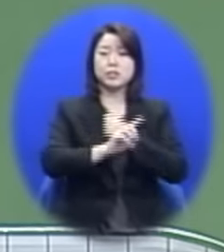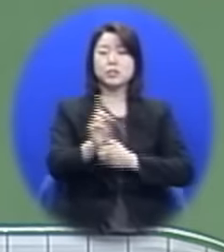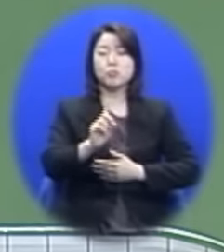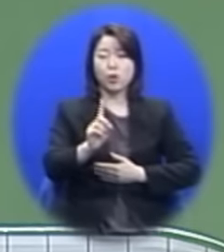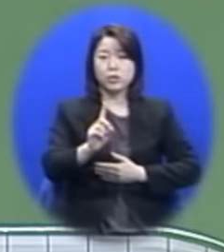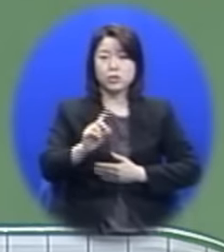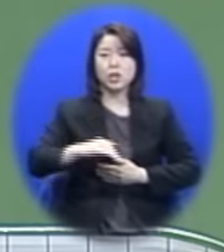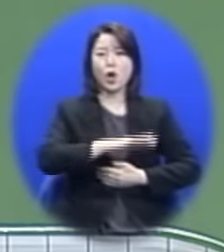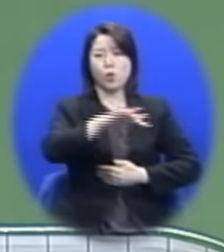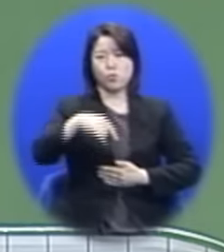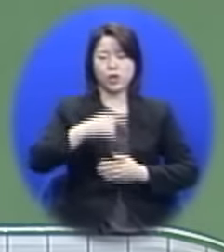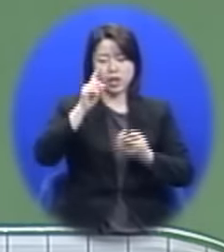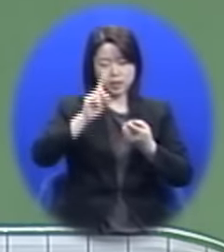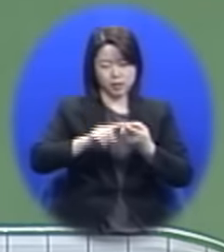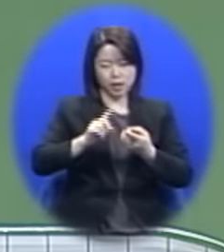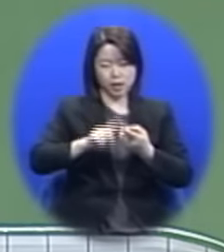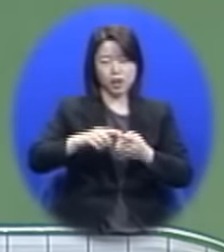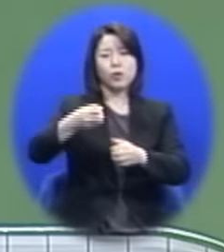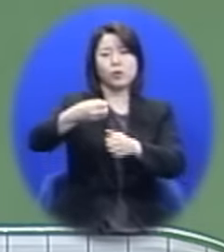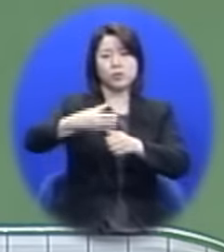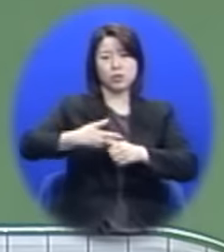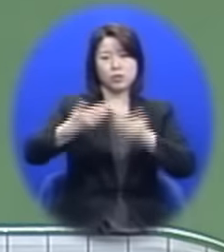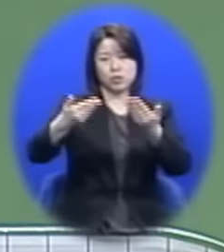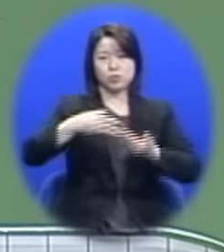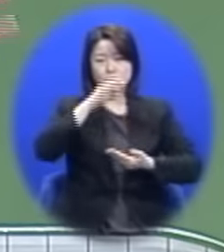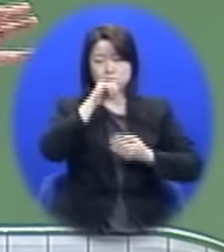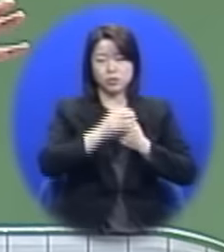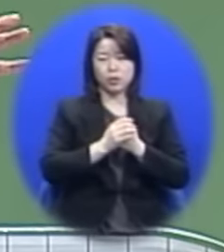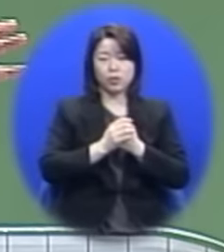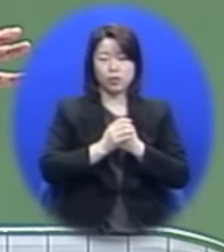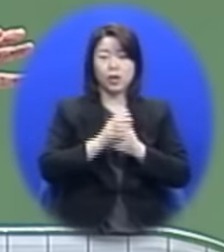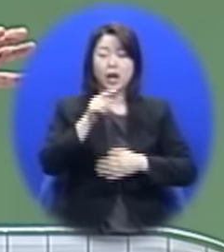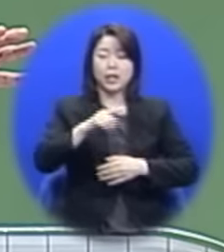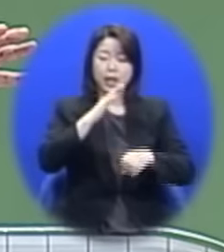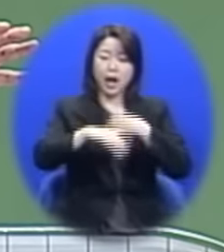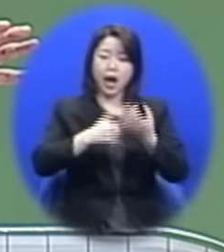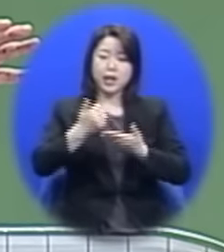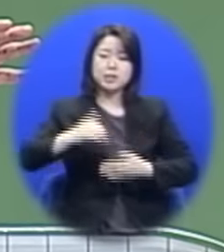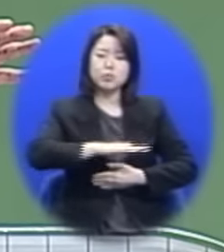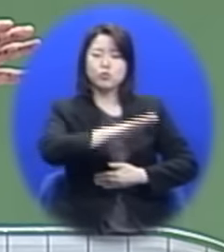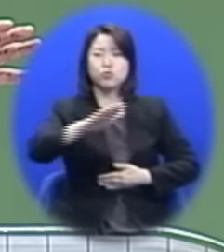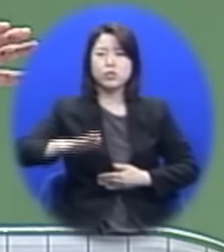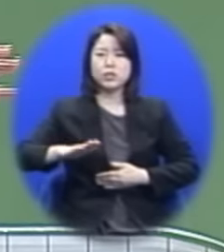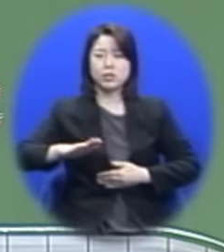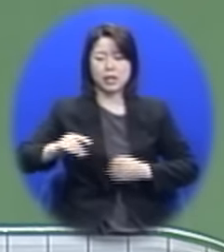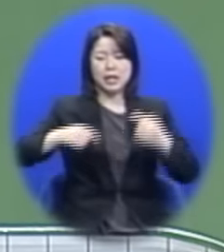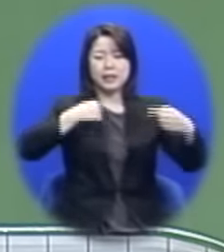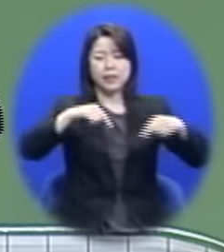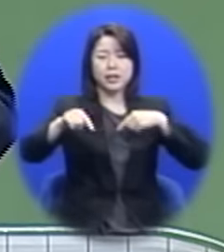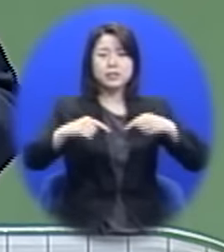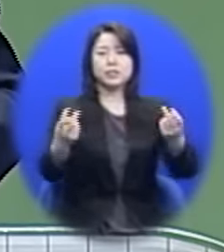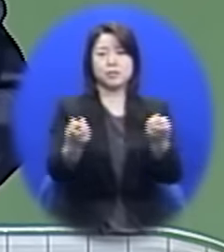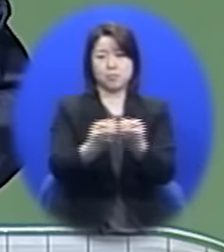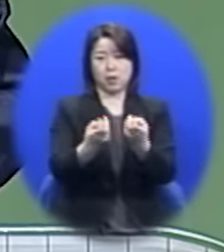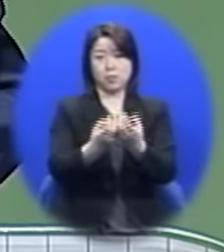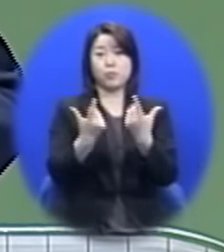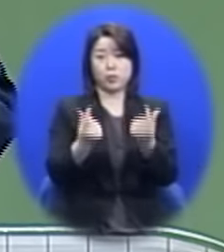우리에게 그대로 전해줍니다. 이게 하나님이 우리를 다스리는 방식이세요.